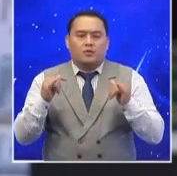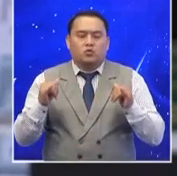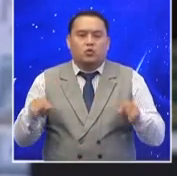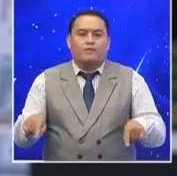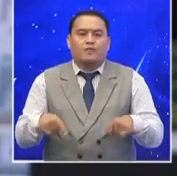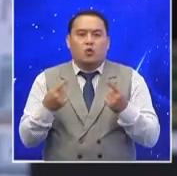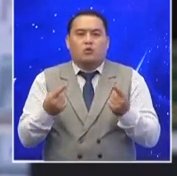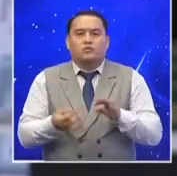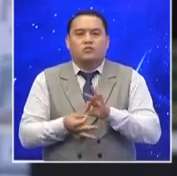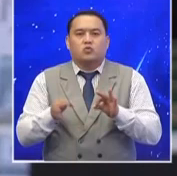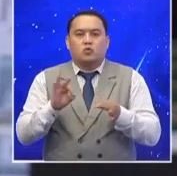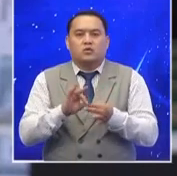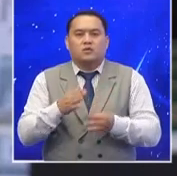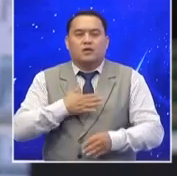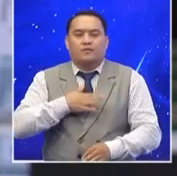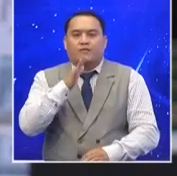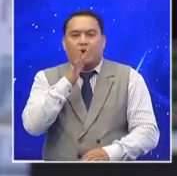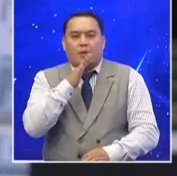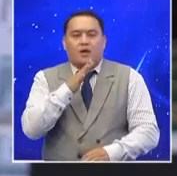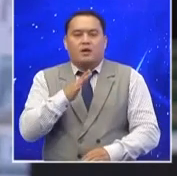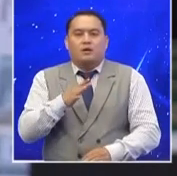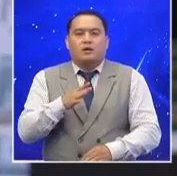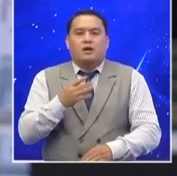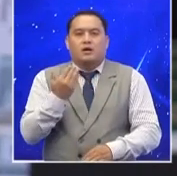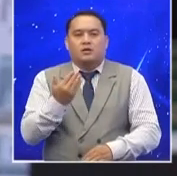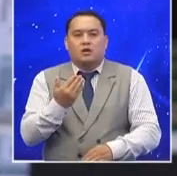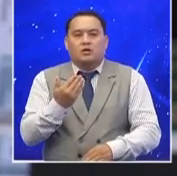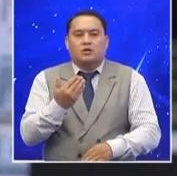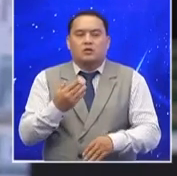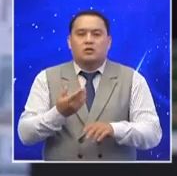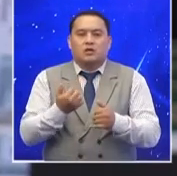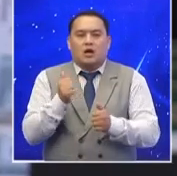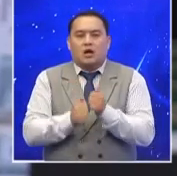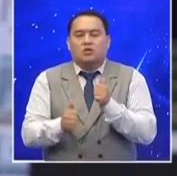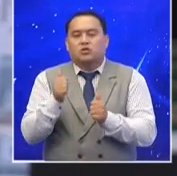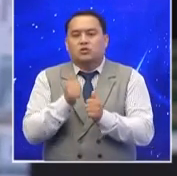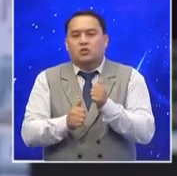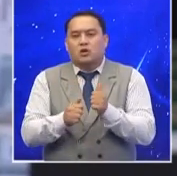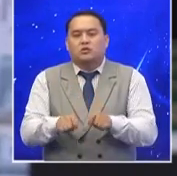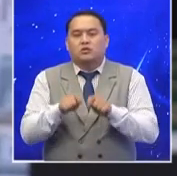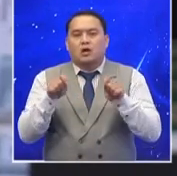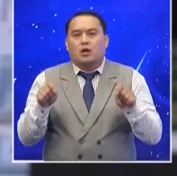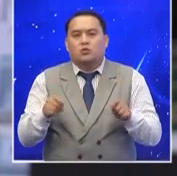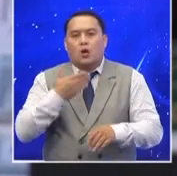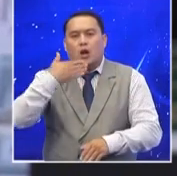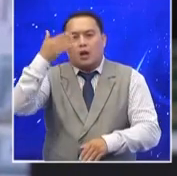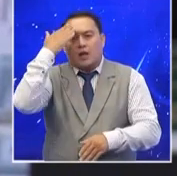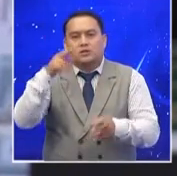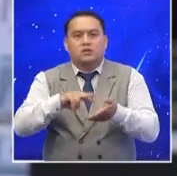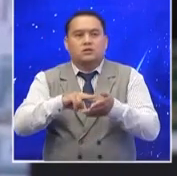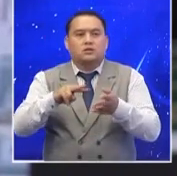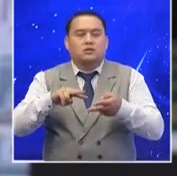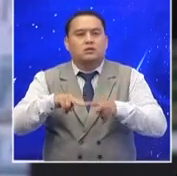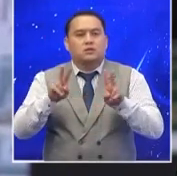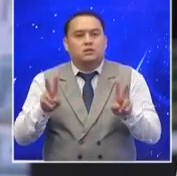обстановки в нелегкие для всех нас времена, чтобы хоть как-то разбавить рутинные дни наших жителей. Создали вот такой летний читальный зал для